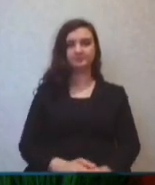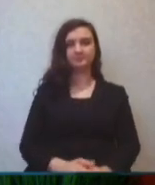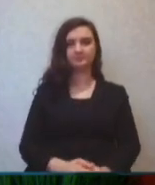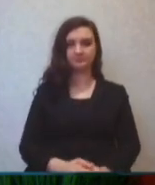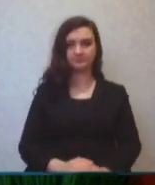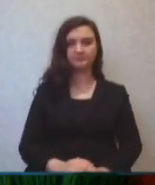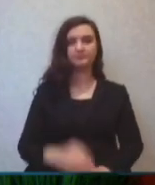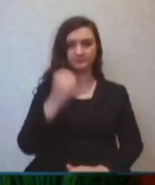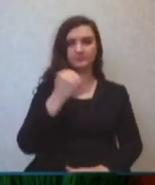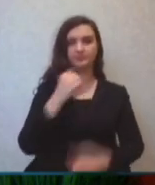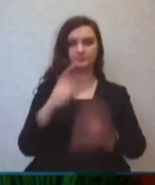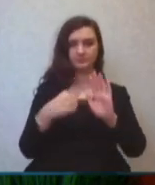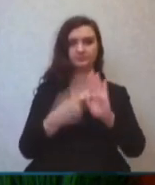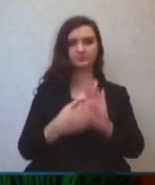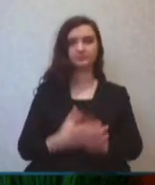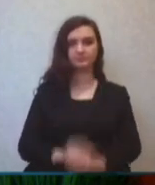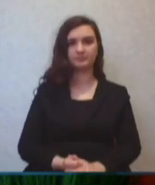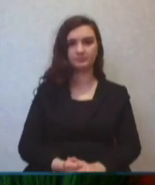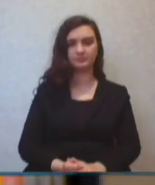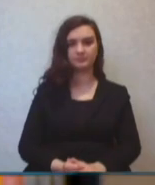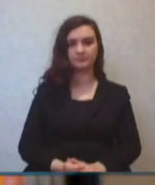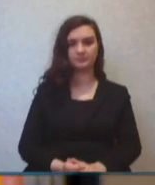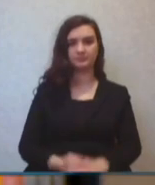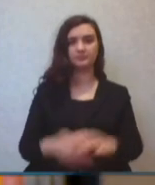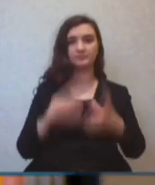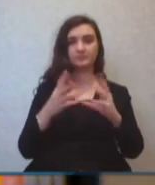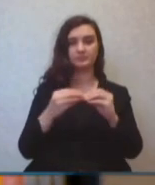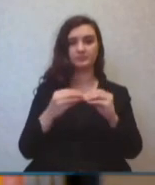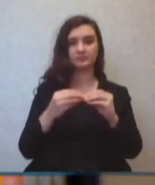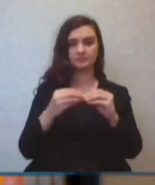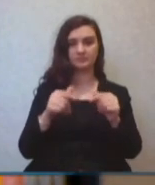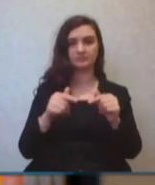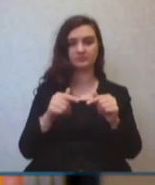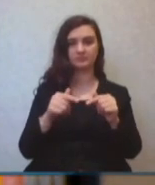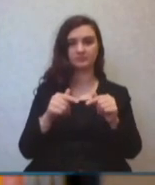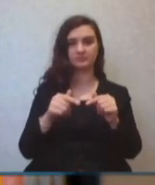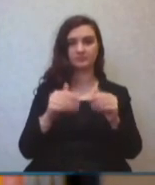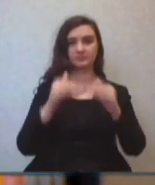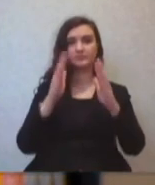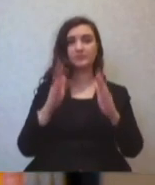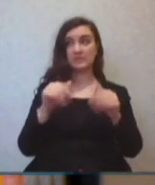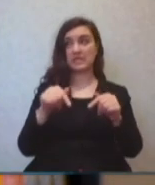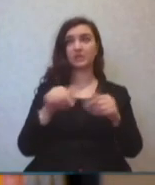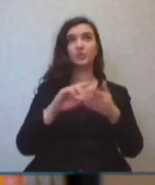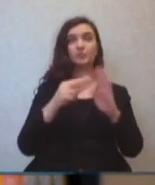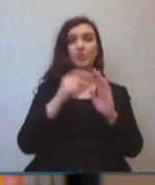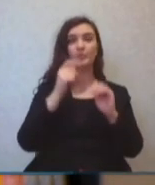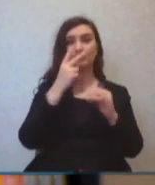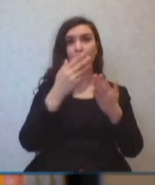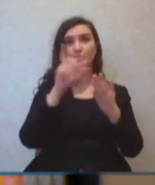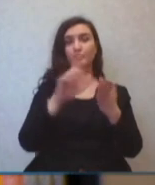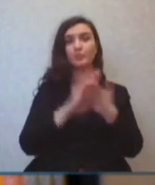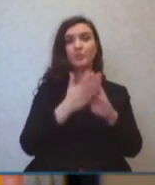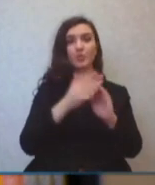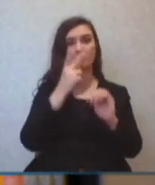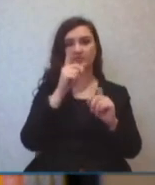რაღაც. მადლობა. და ფიქრობ, რომ საეთერო სტუდიიდან მდგომარეობის შეფასება არა თუ